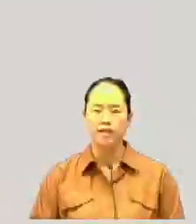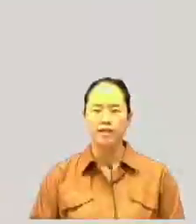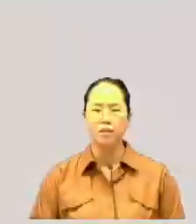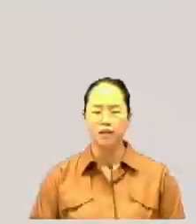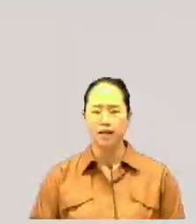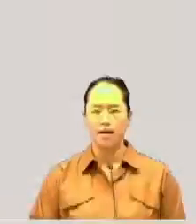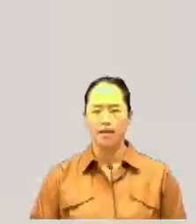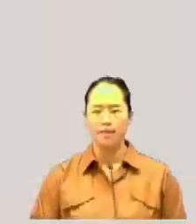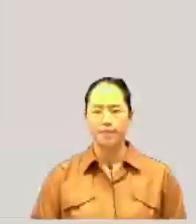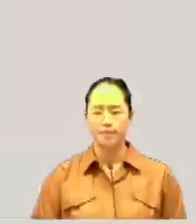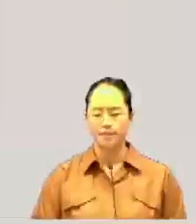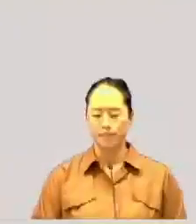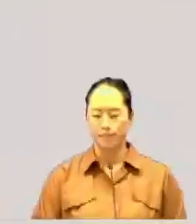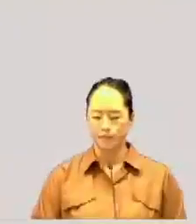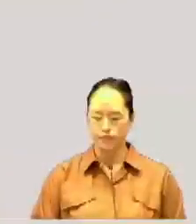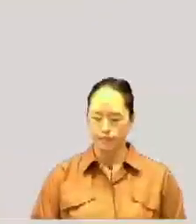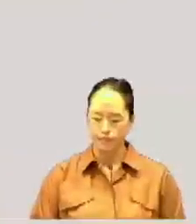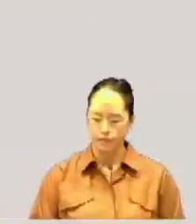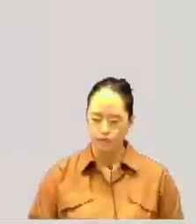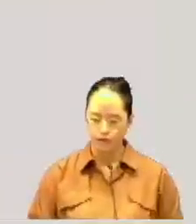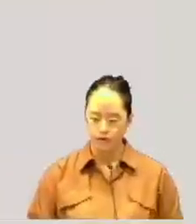我愿与神理论。